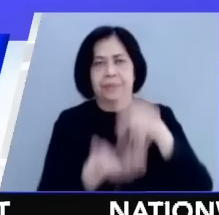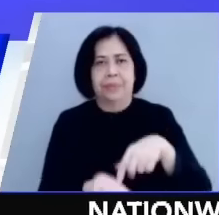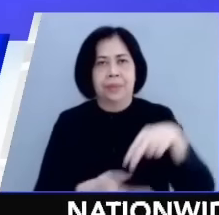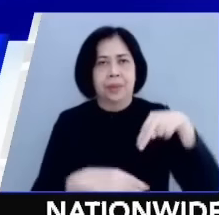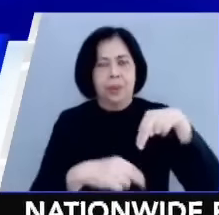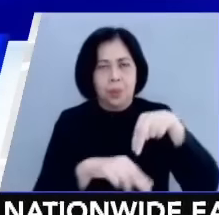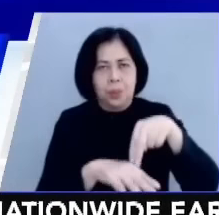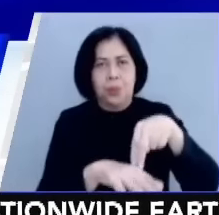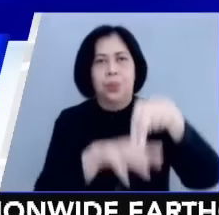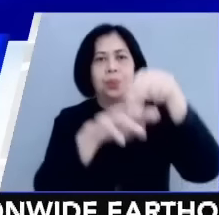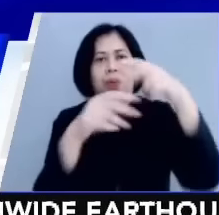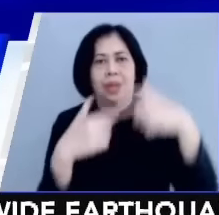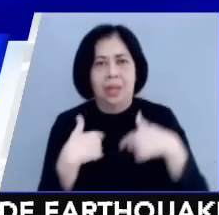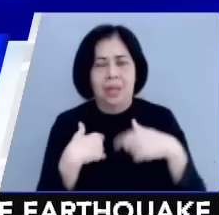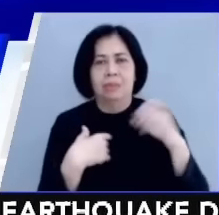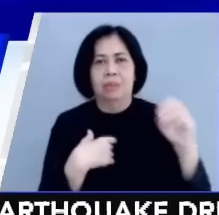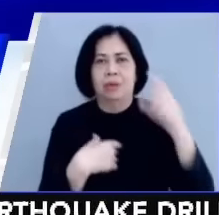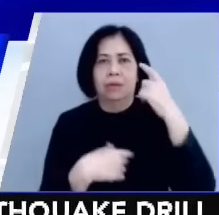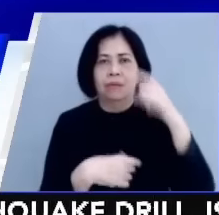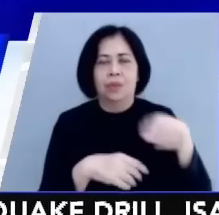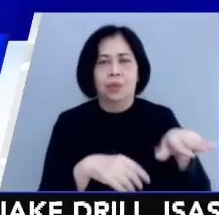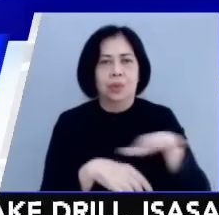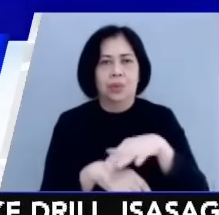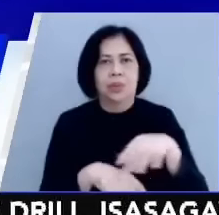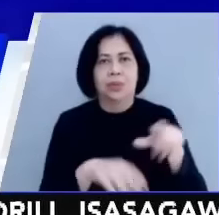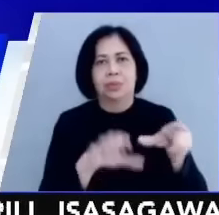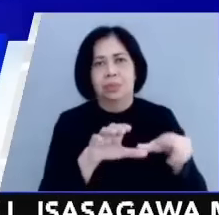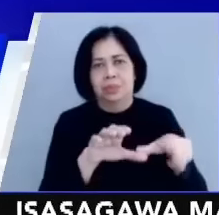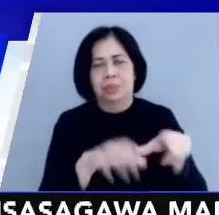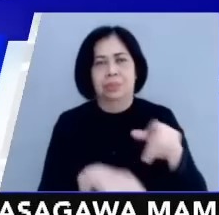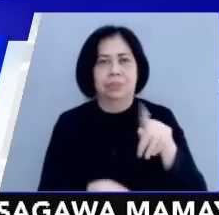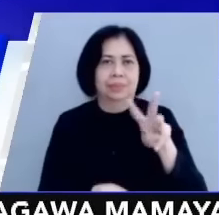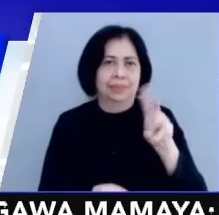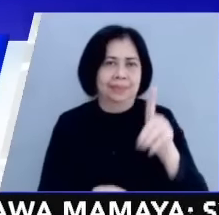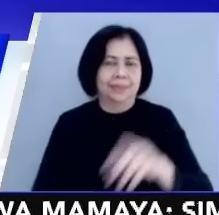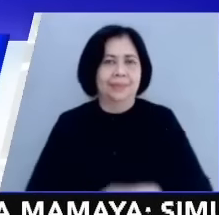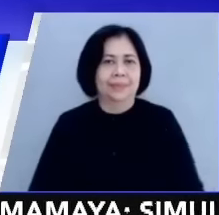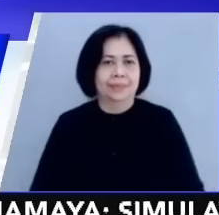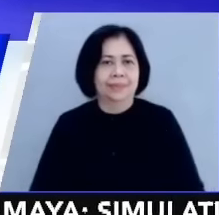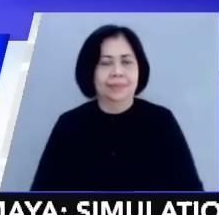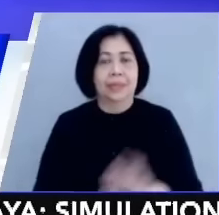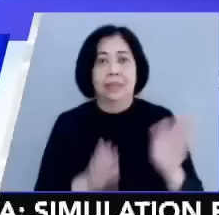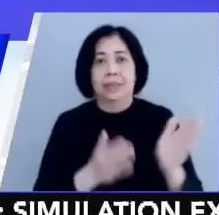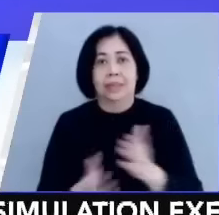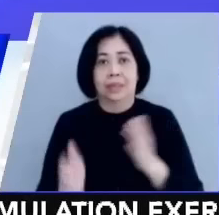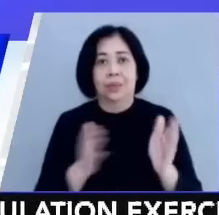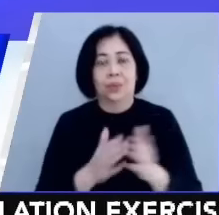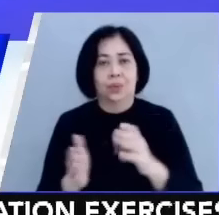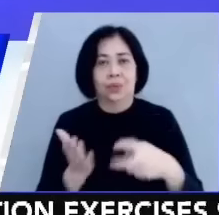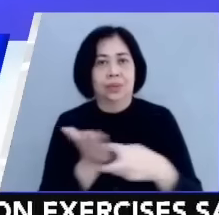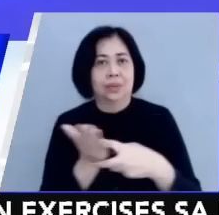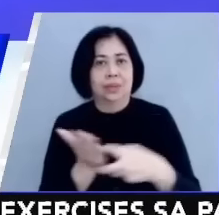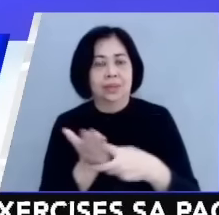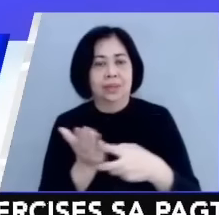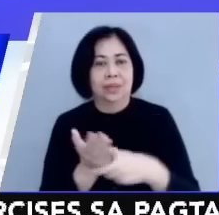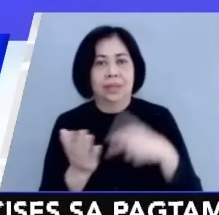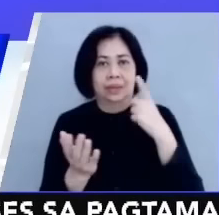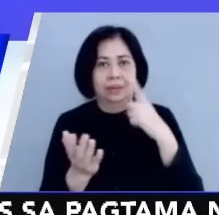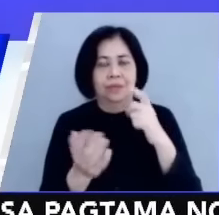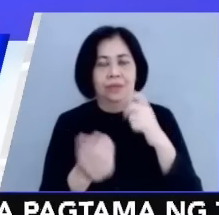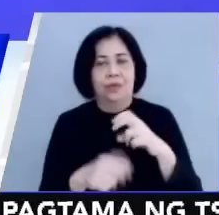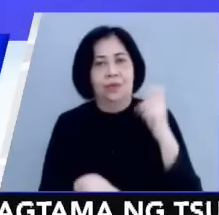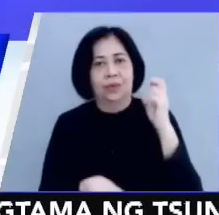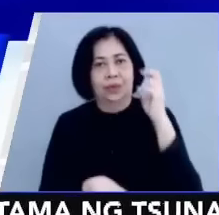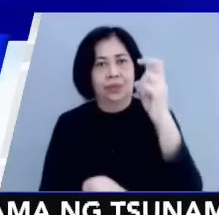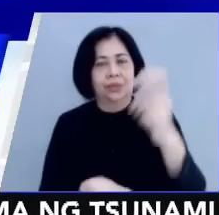ng sakayan sa platform ang mga persons with disability. Inihahanda na rin ang mga ticket para sa mga tren. Yung dulo-dulo na